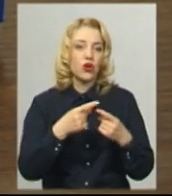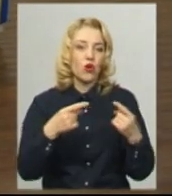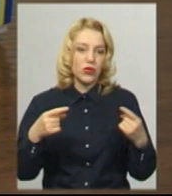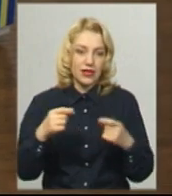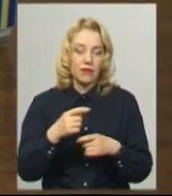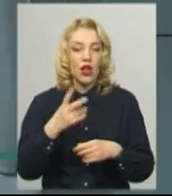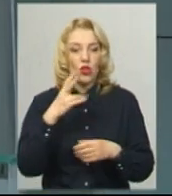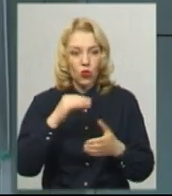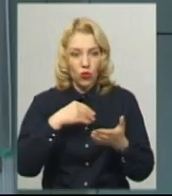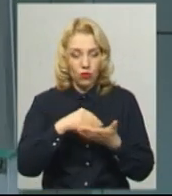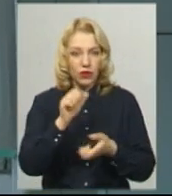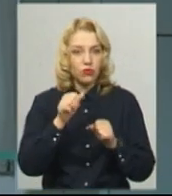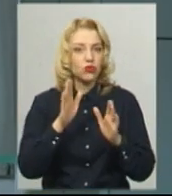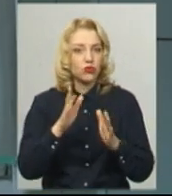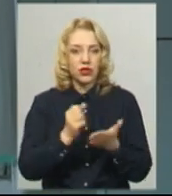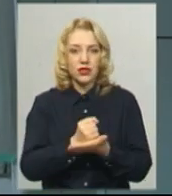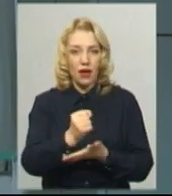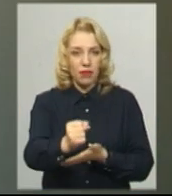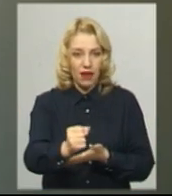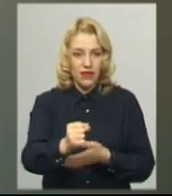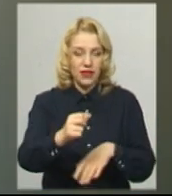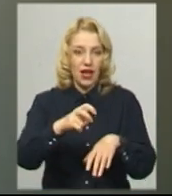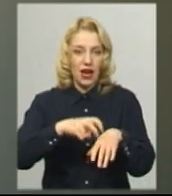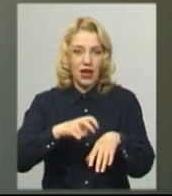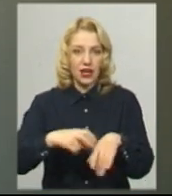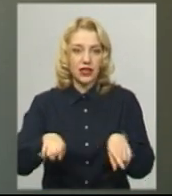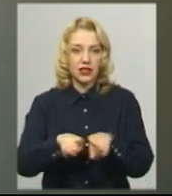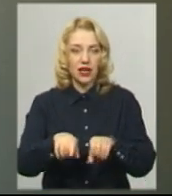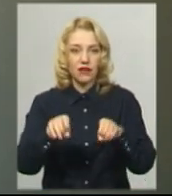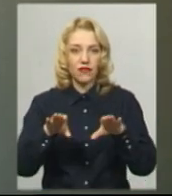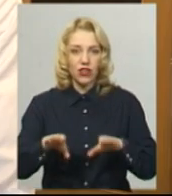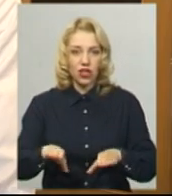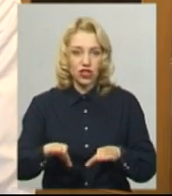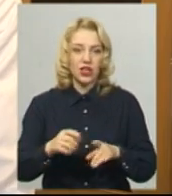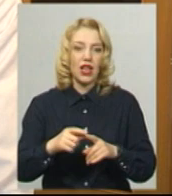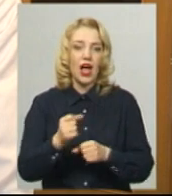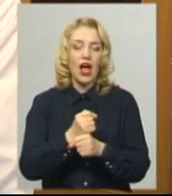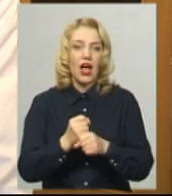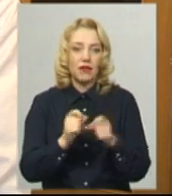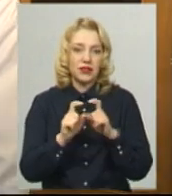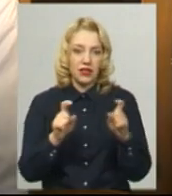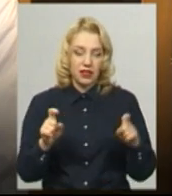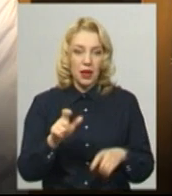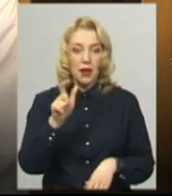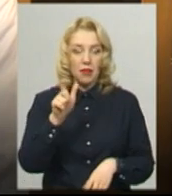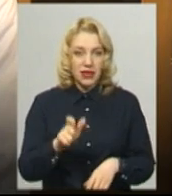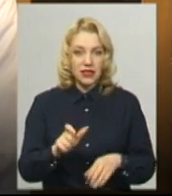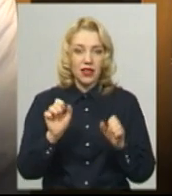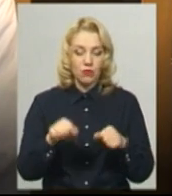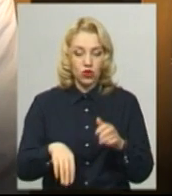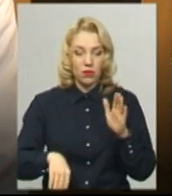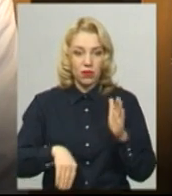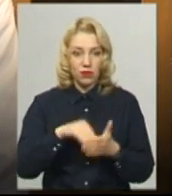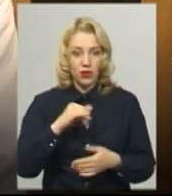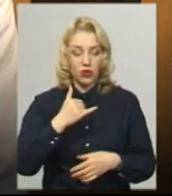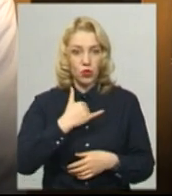на COVID-19 можна лише з направленням лікаря. Так вирішило керівництво комунальної аптеки міста. Пацієнт може придбати в